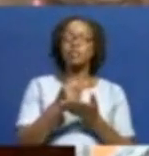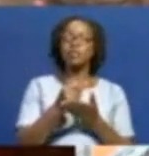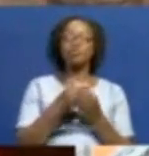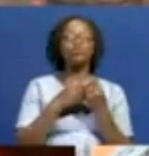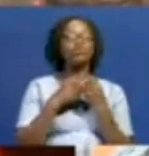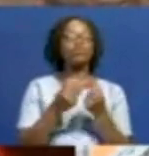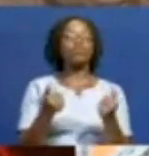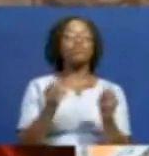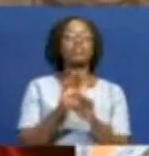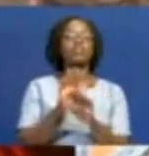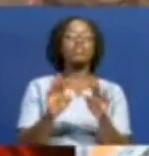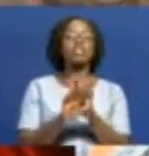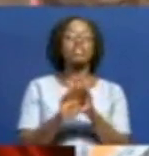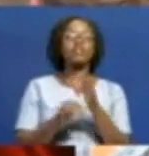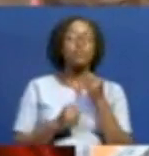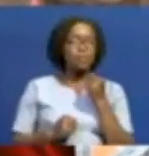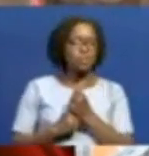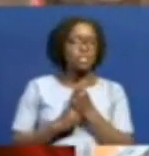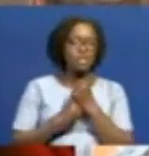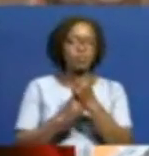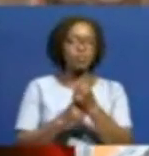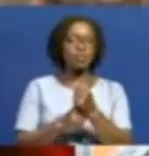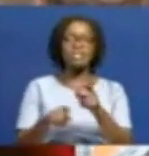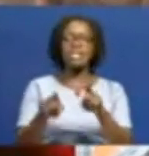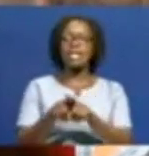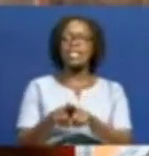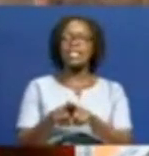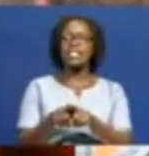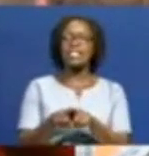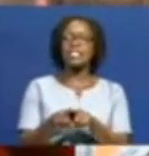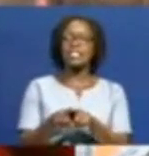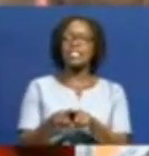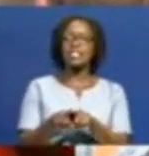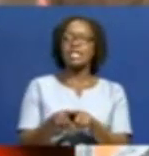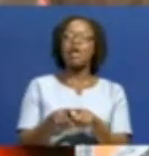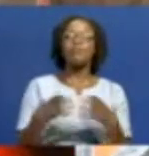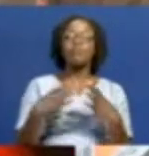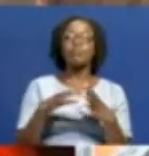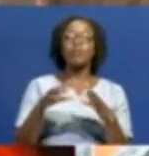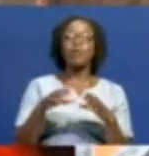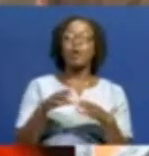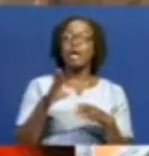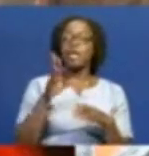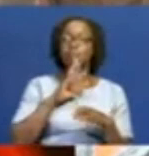maneno, tuko nyuma yako, kama wana